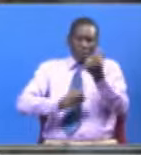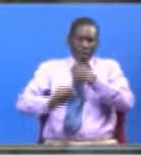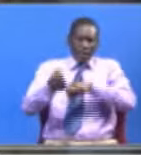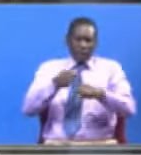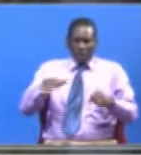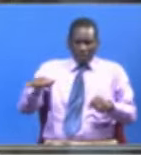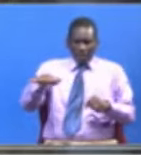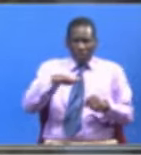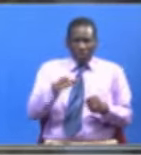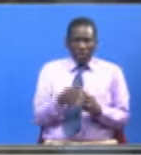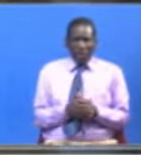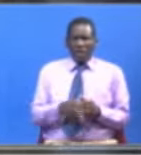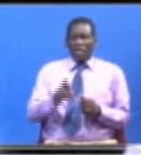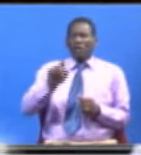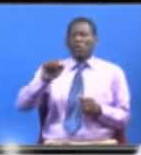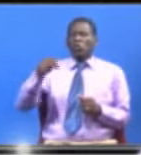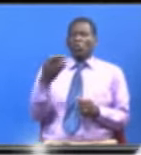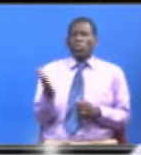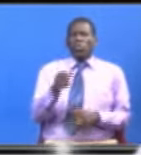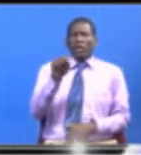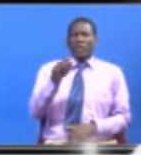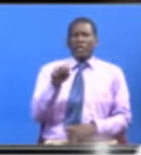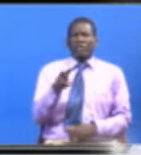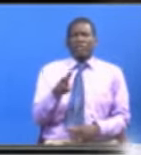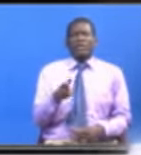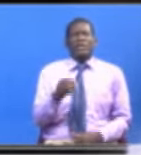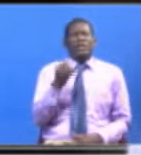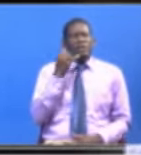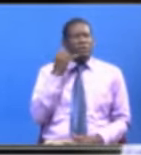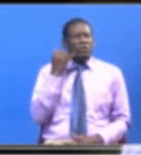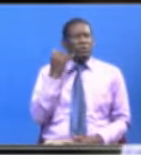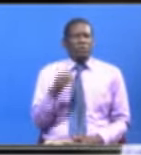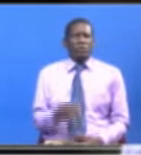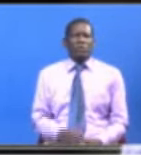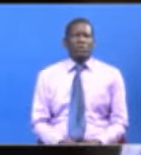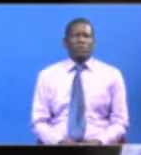the area. Ruth Sarmui, NTV Nakuru.